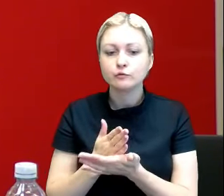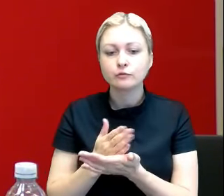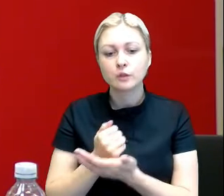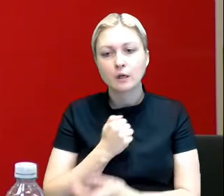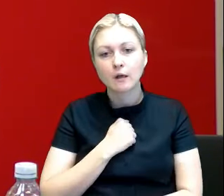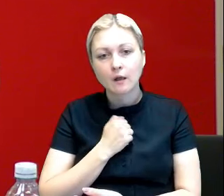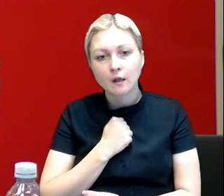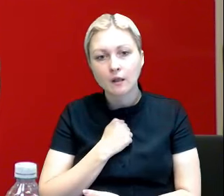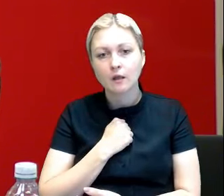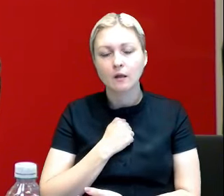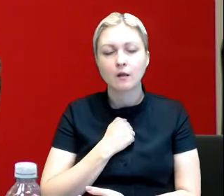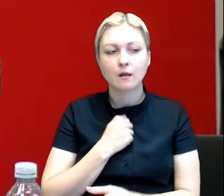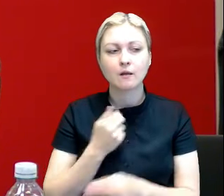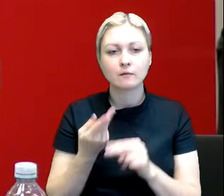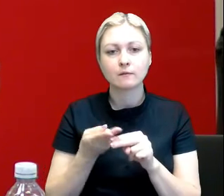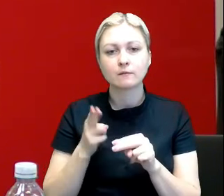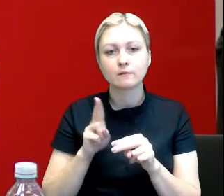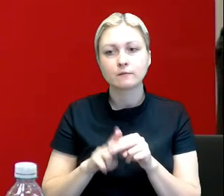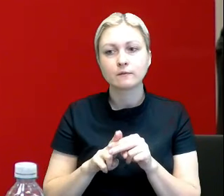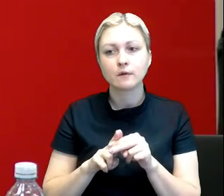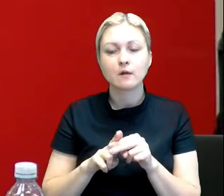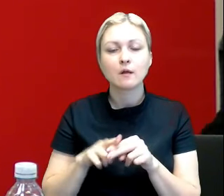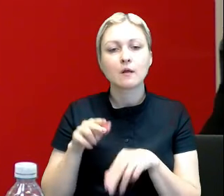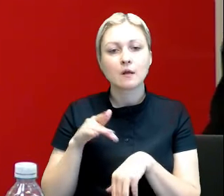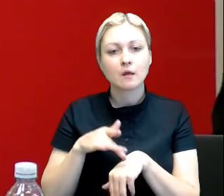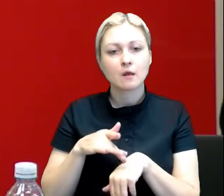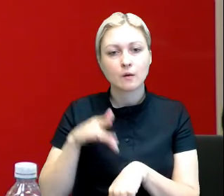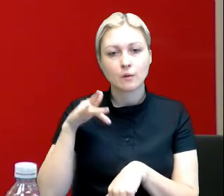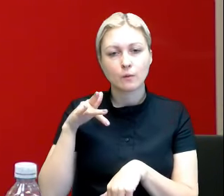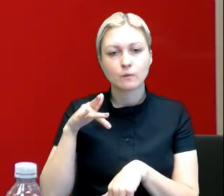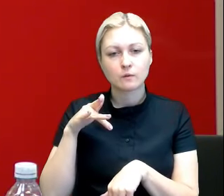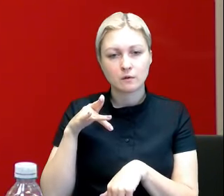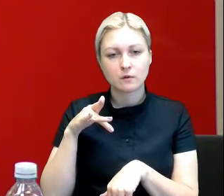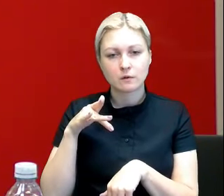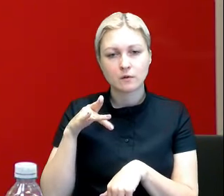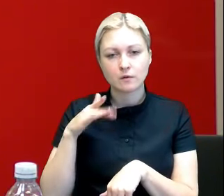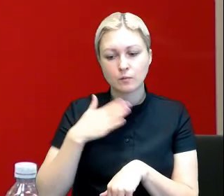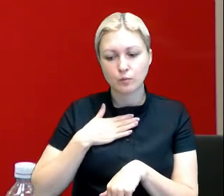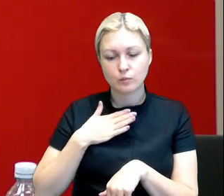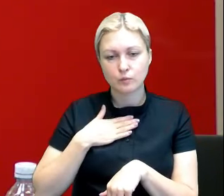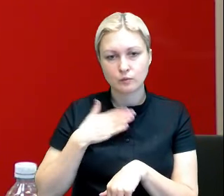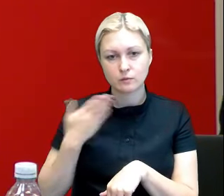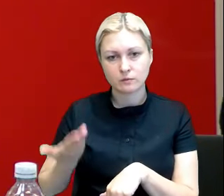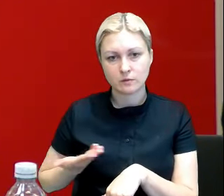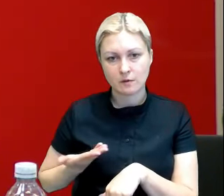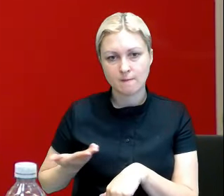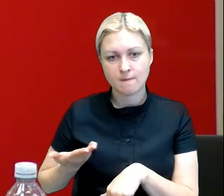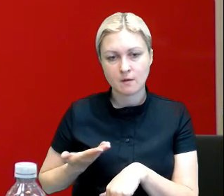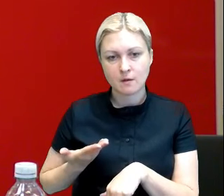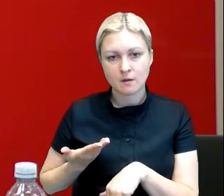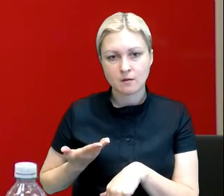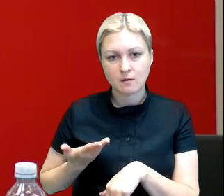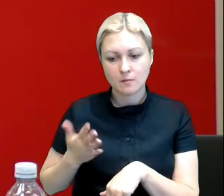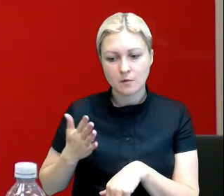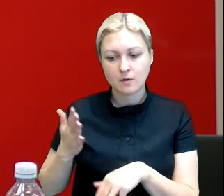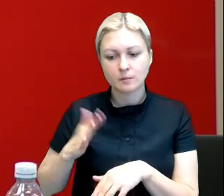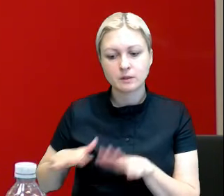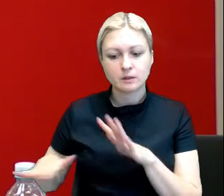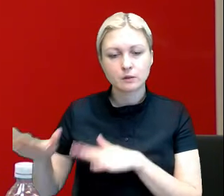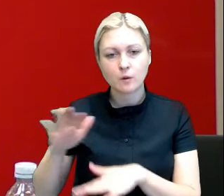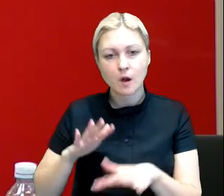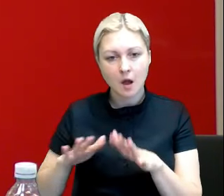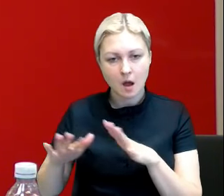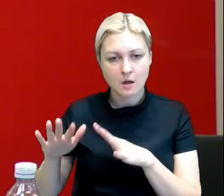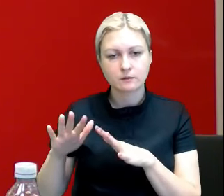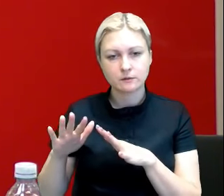gaila kad tokios jautrios mūsų gyvenime a aplinkybių visumos kurią